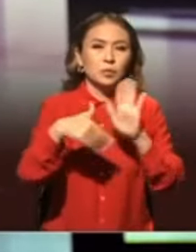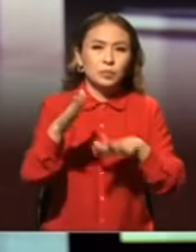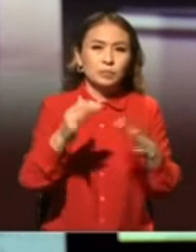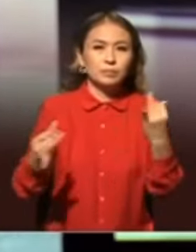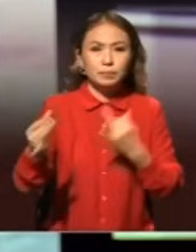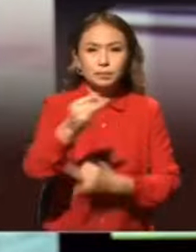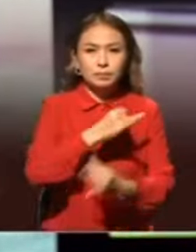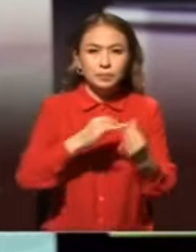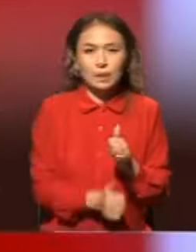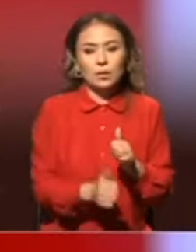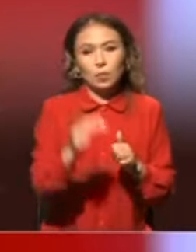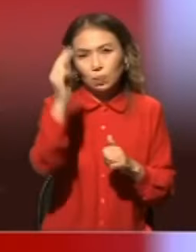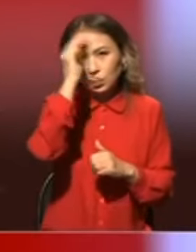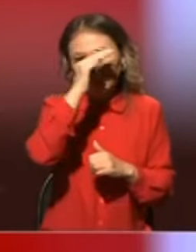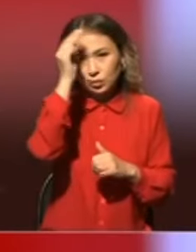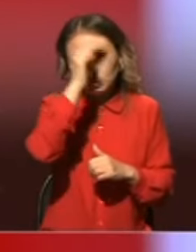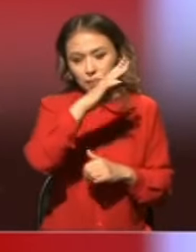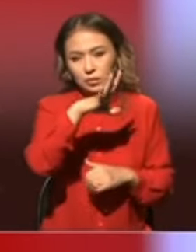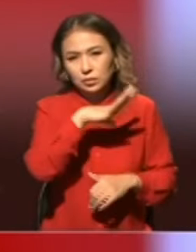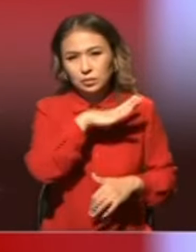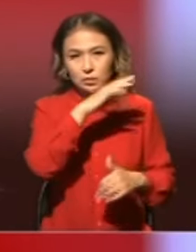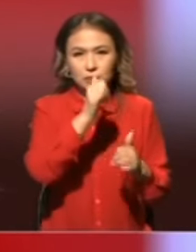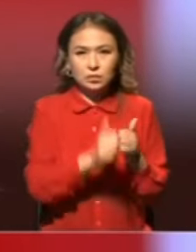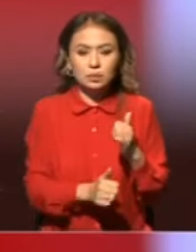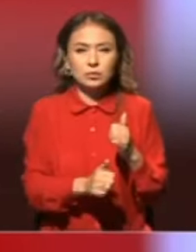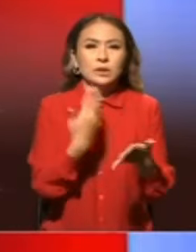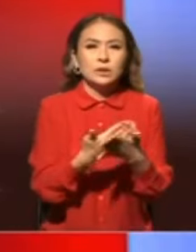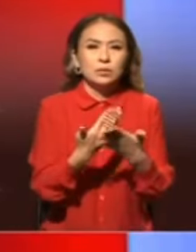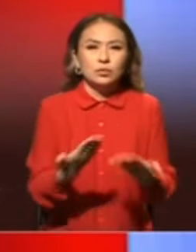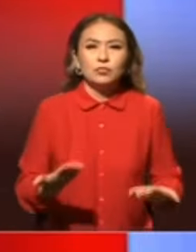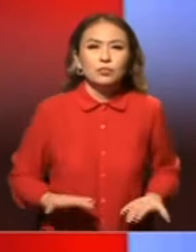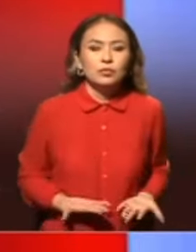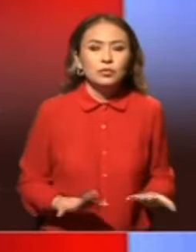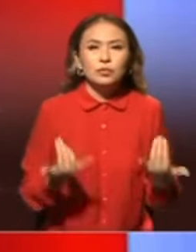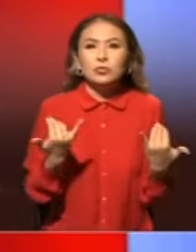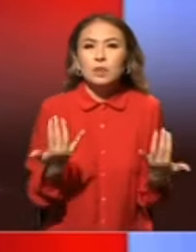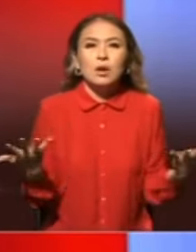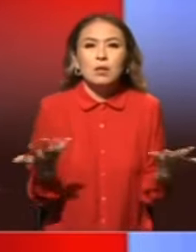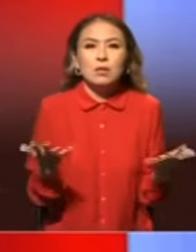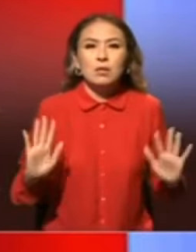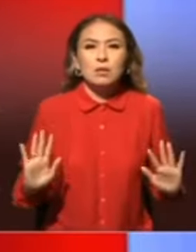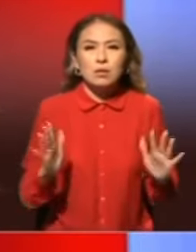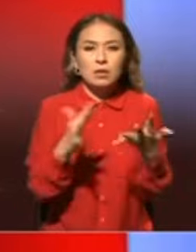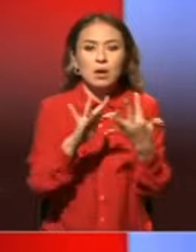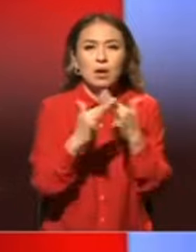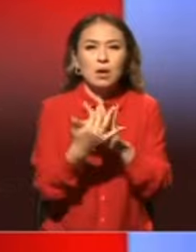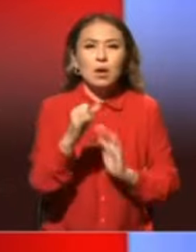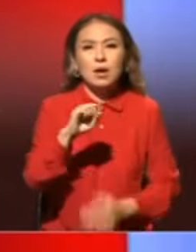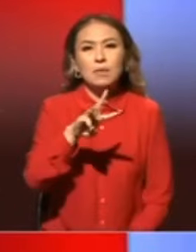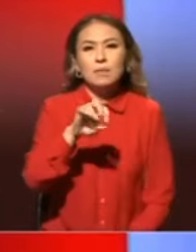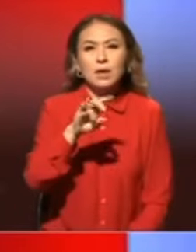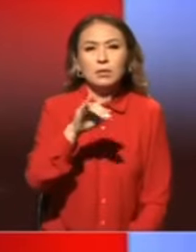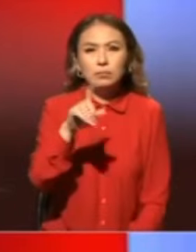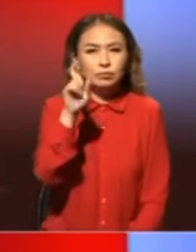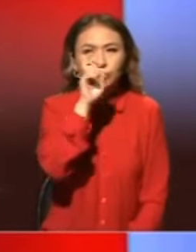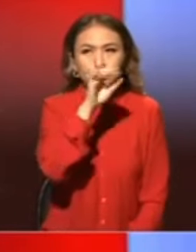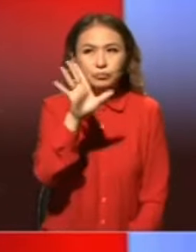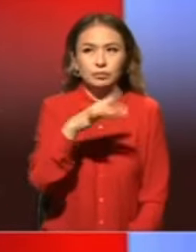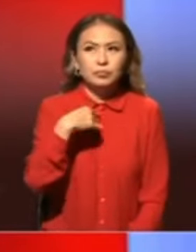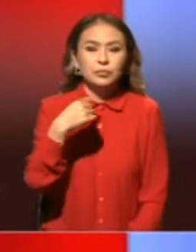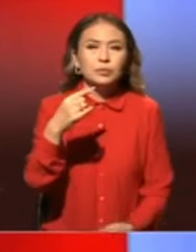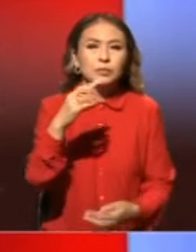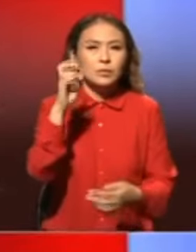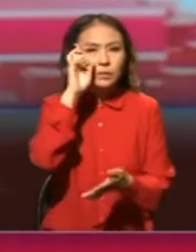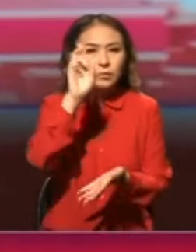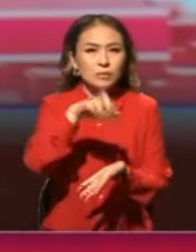келіп отыр. Қазіргі біздің ауыл шаруашылығы саласының әлеуеті қандай? Ауыл аманаты нәтиже жақсы, жаман емес нәтиже беріп жатыр деді